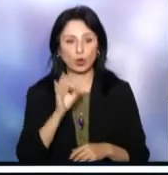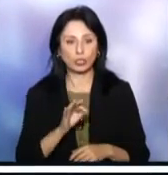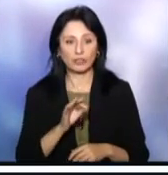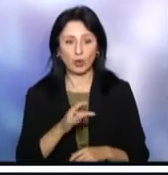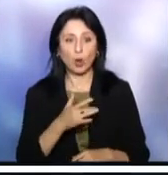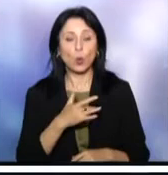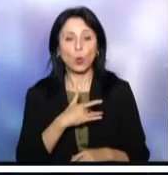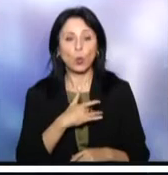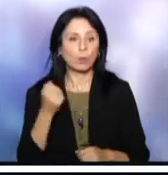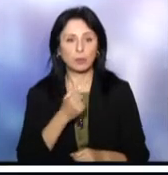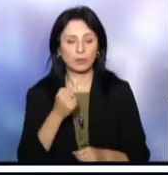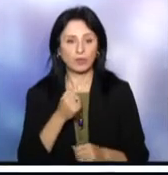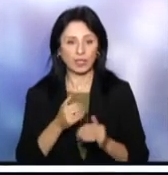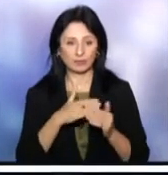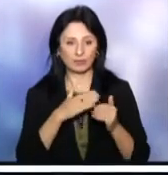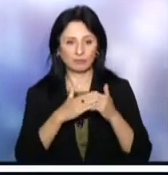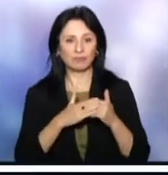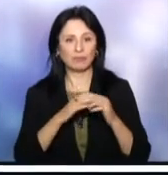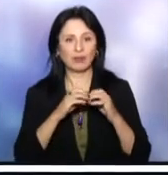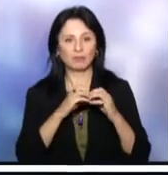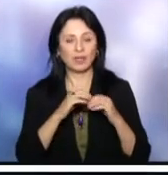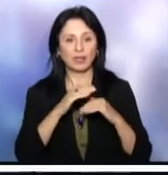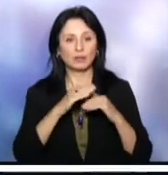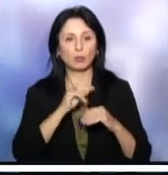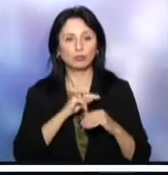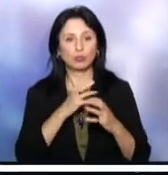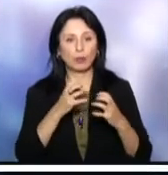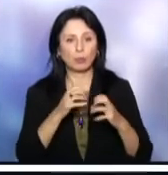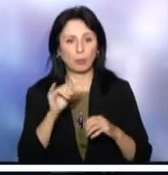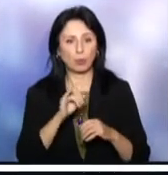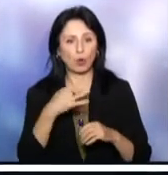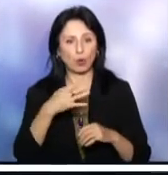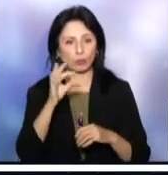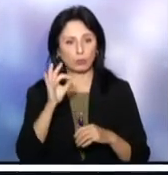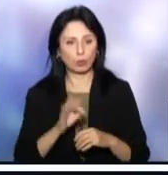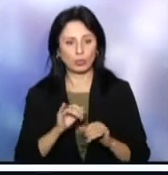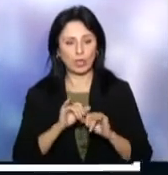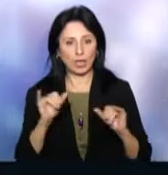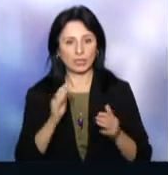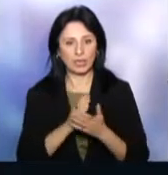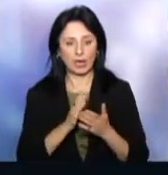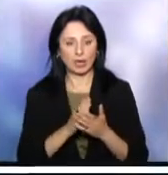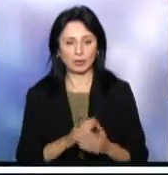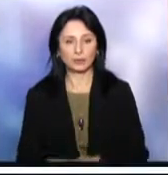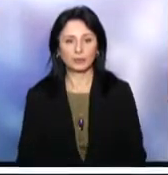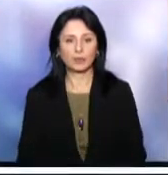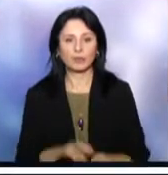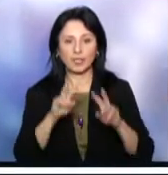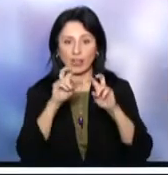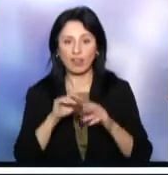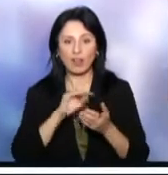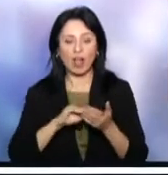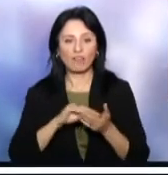გულის შეტევისა და წინა გულების ფიბრილაციის ალბათობა 40%-ით ჰქონდათ გაზრდილი. კვლევის